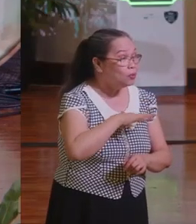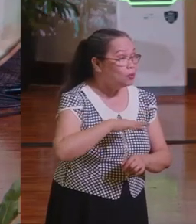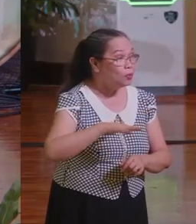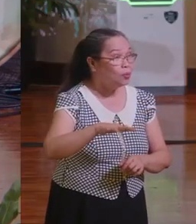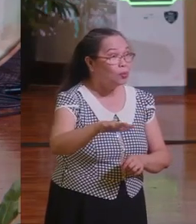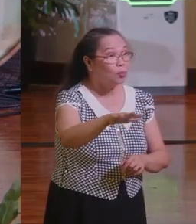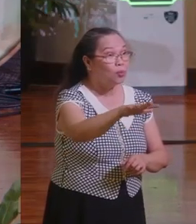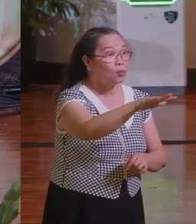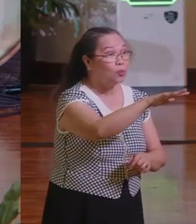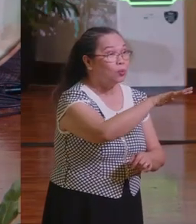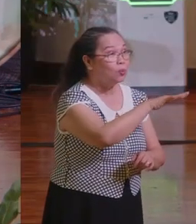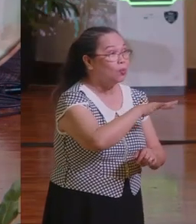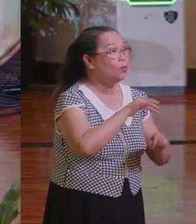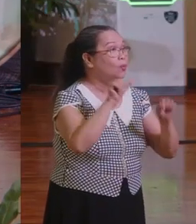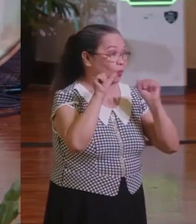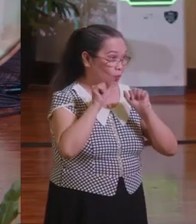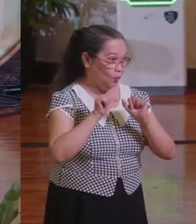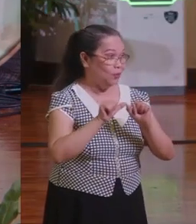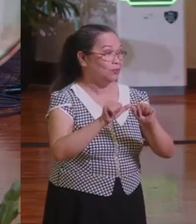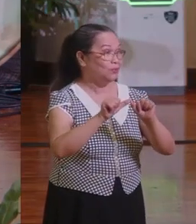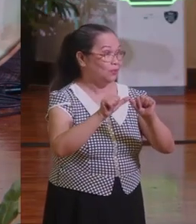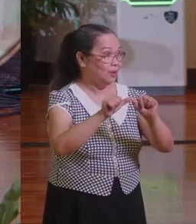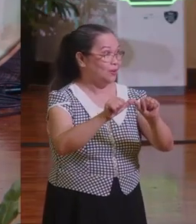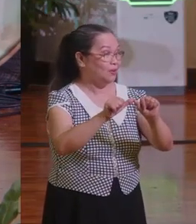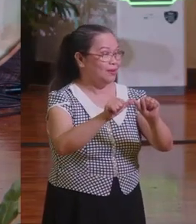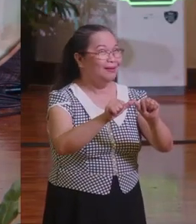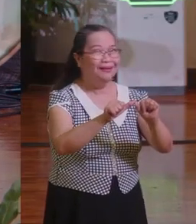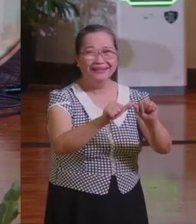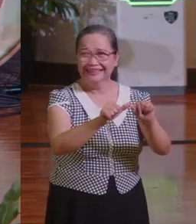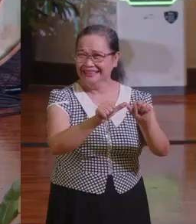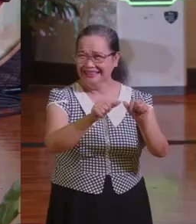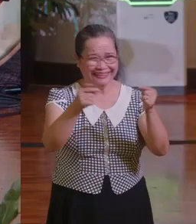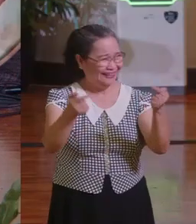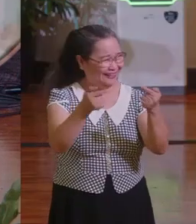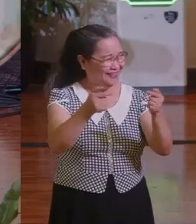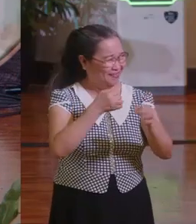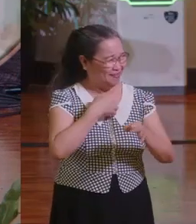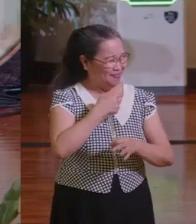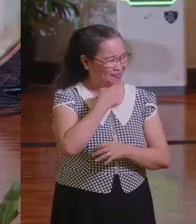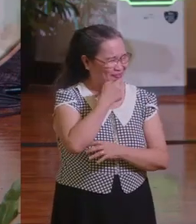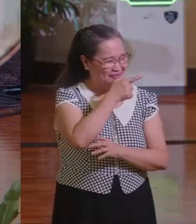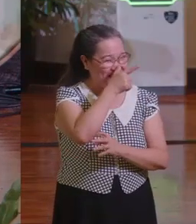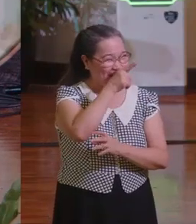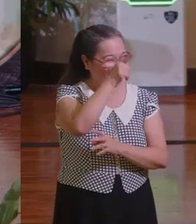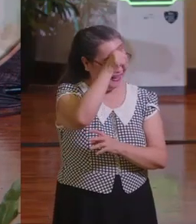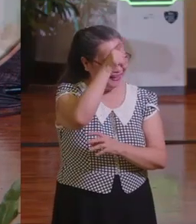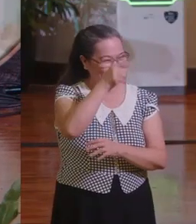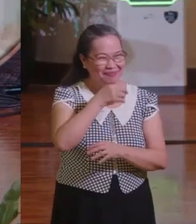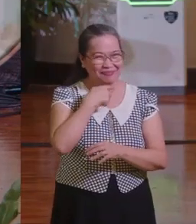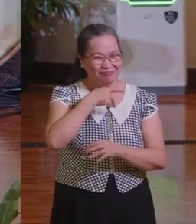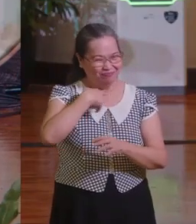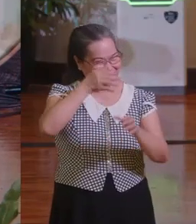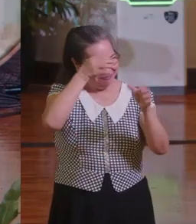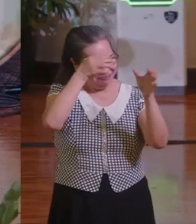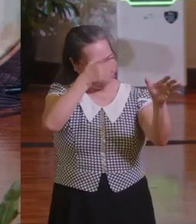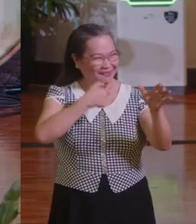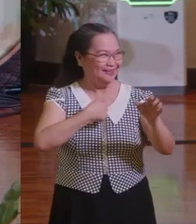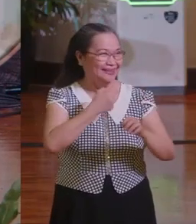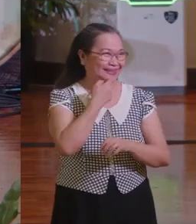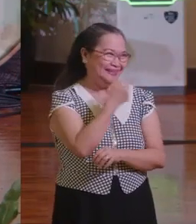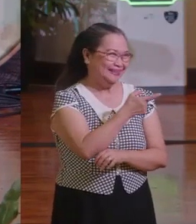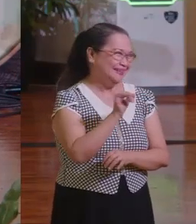justus et peccator. Memoryahin niyo yun. Para pag meron ko kayong gustong ma-impress, na marunong kayong